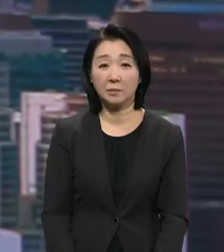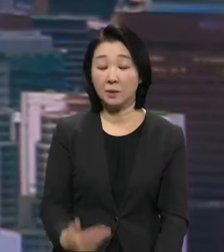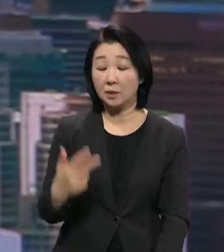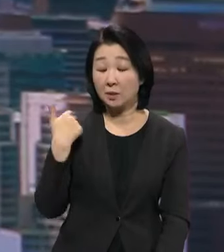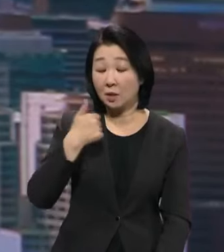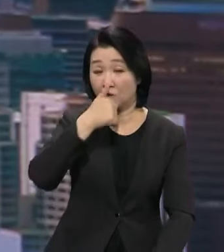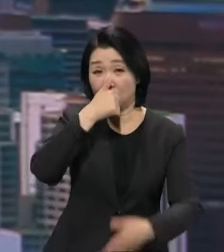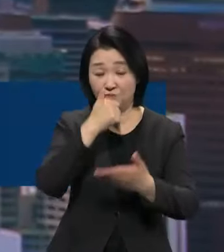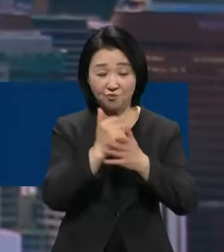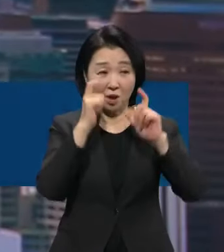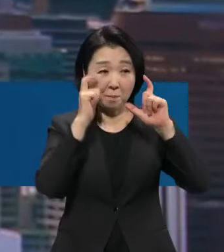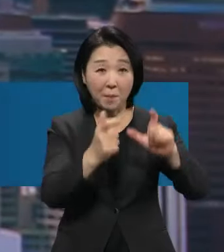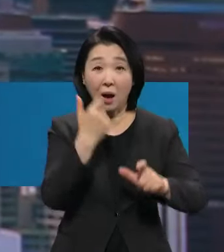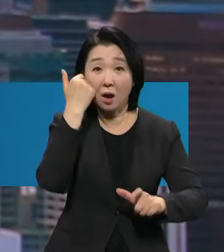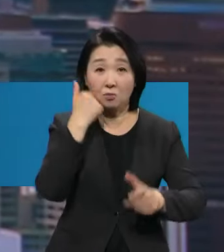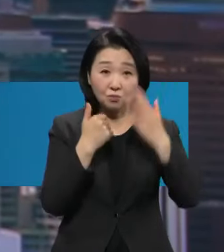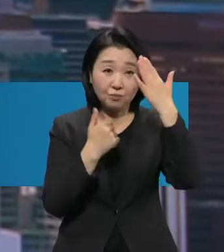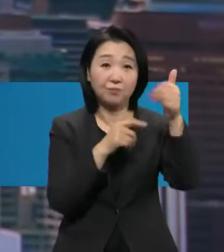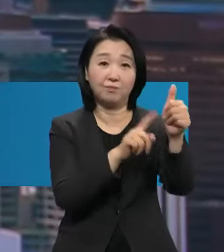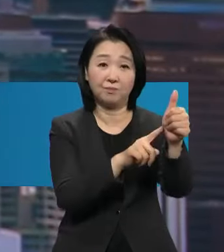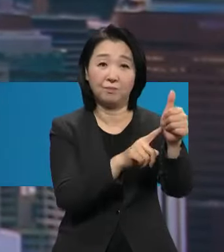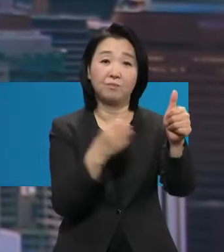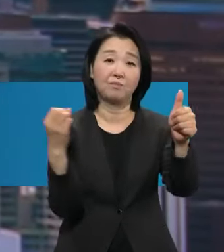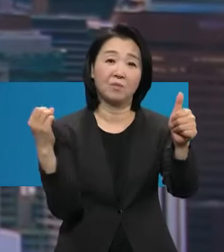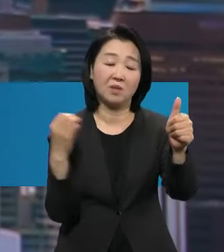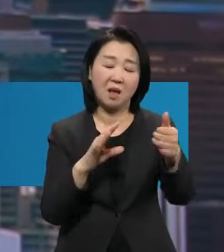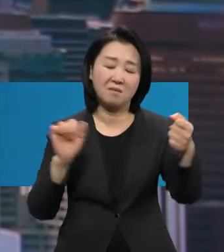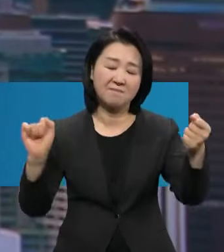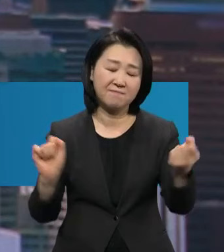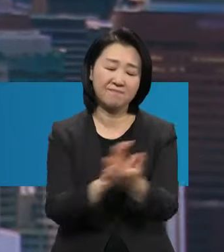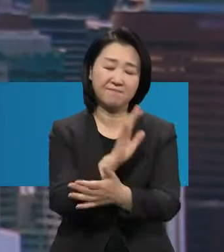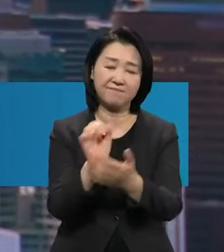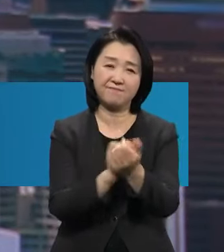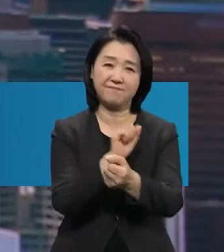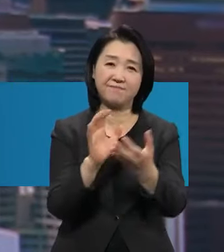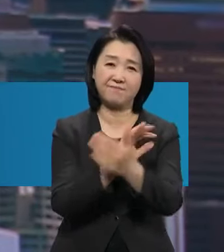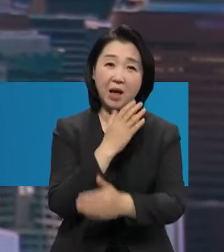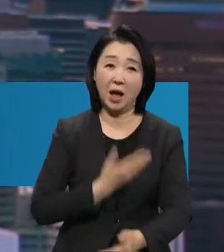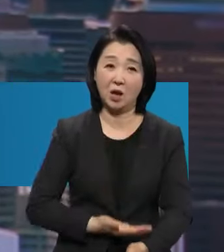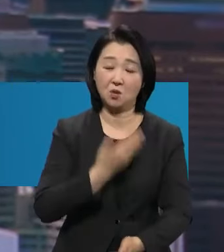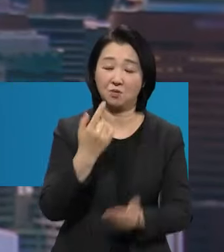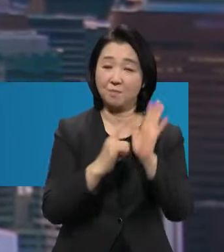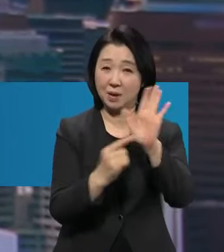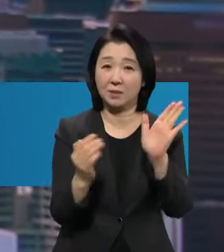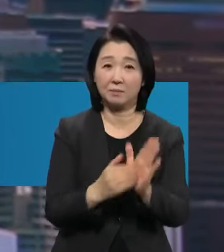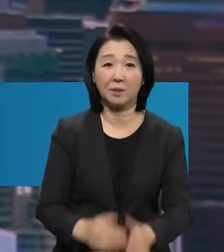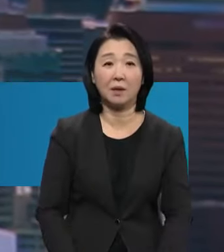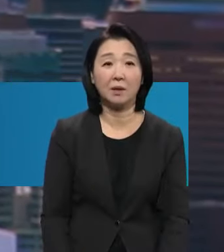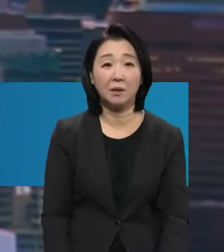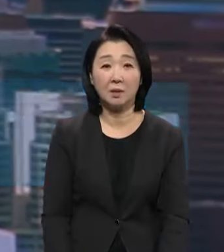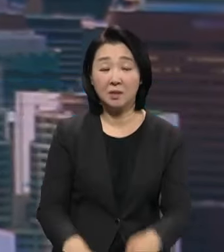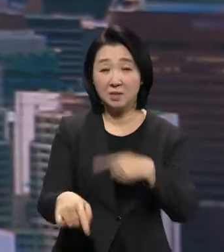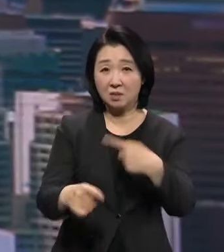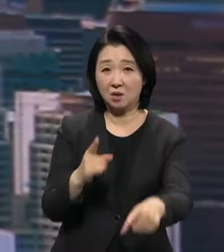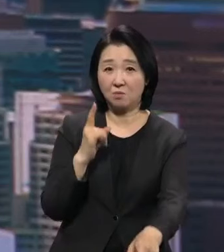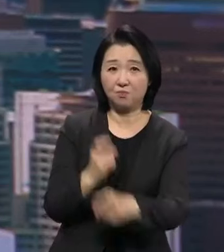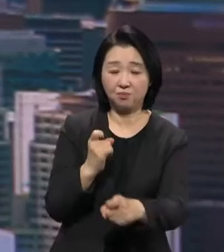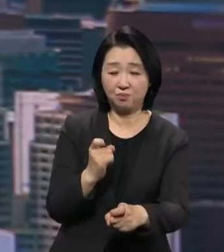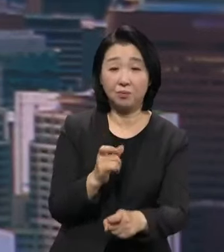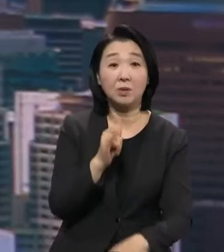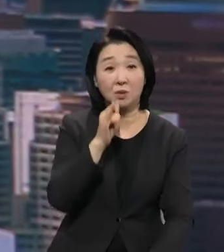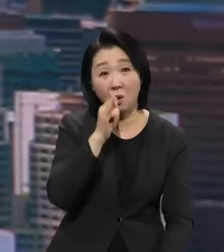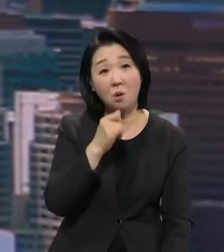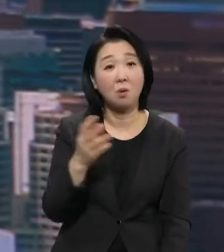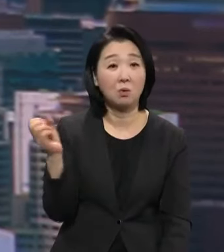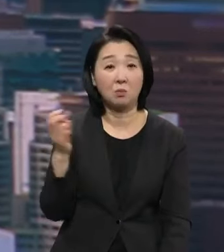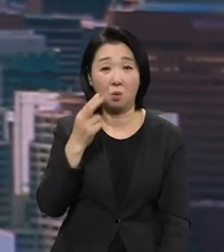지난주 유주의 평결을 받은 트럼프 전 미국 대통령이 또다시 폭동을 예고하는듯한 발언을 내놨습니다 정치적 복수 얘기도